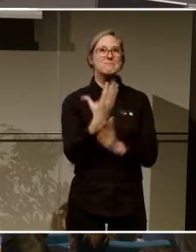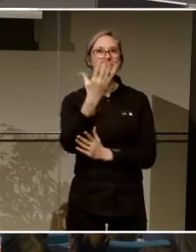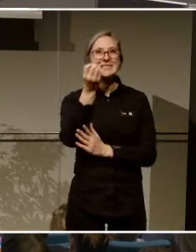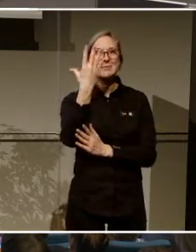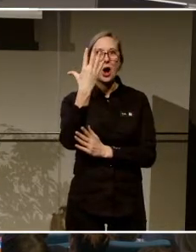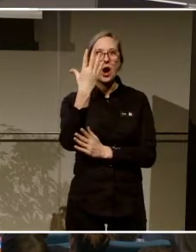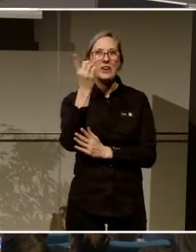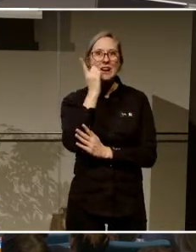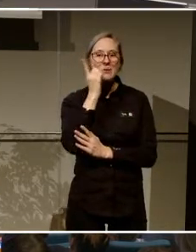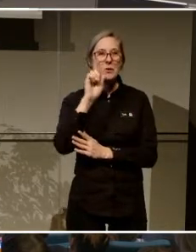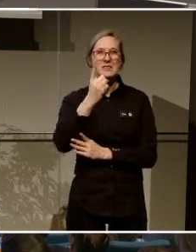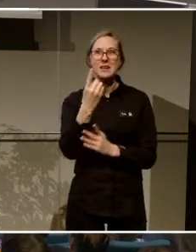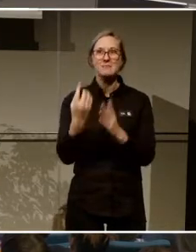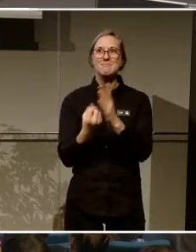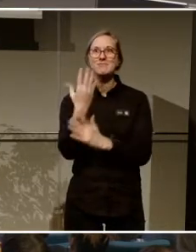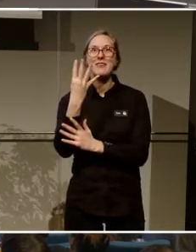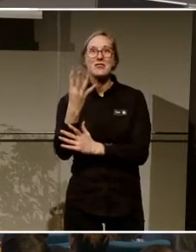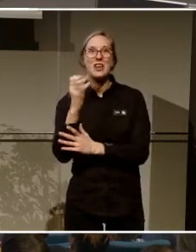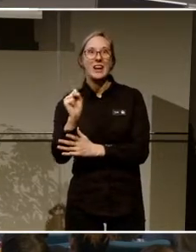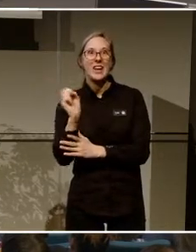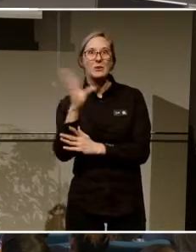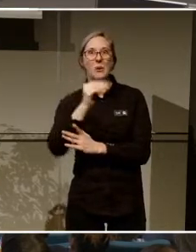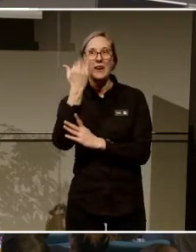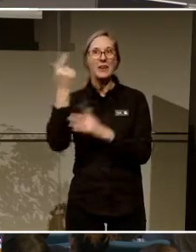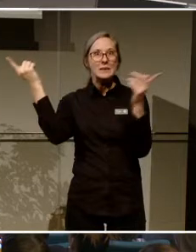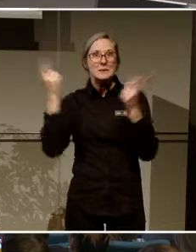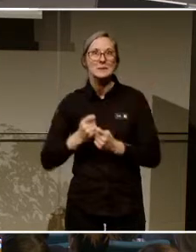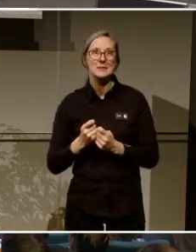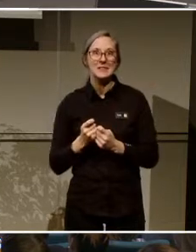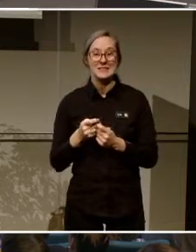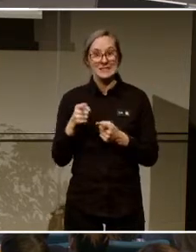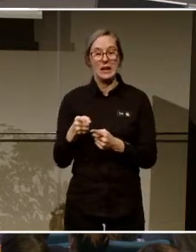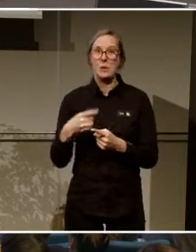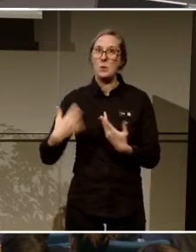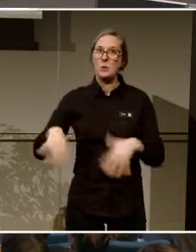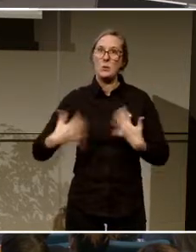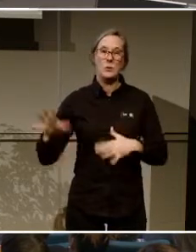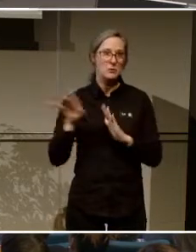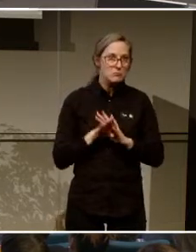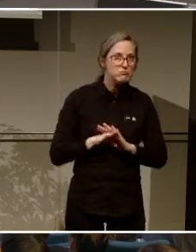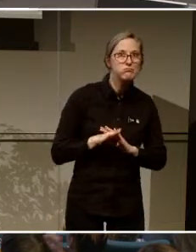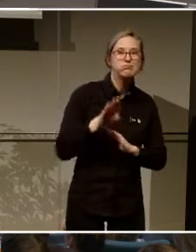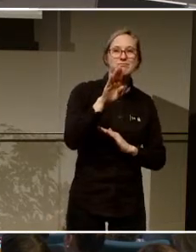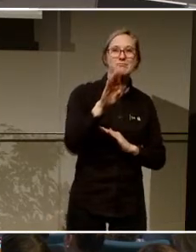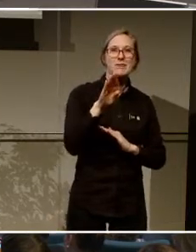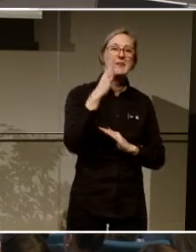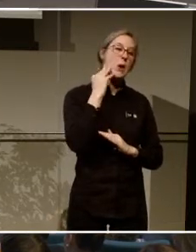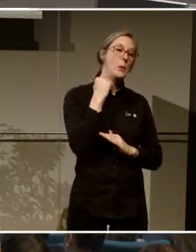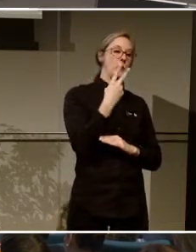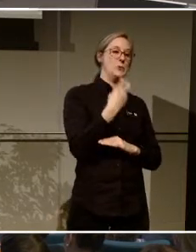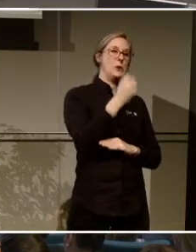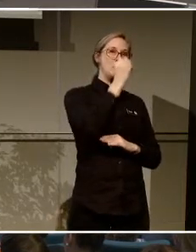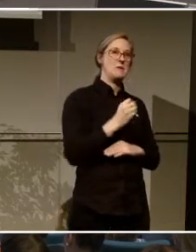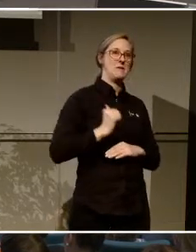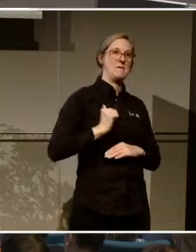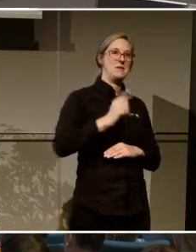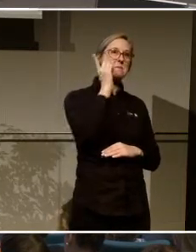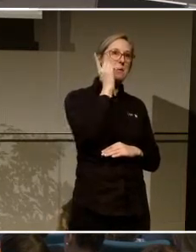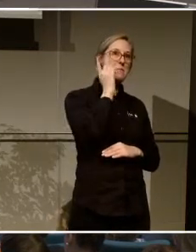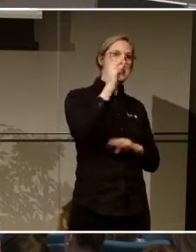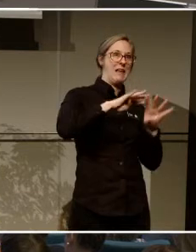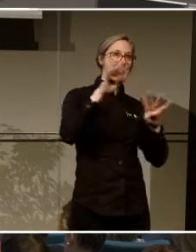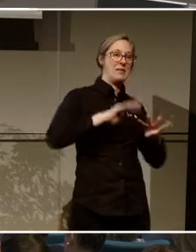också 4G-näten där man verkligen kan streama. Och det gick raskt uppåt från att då 20% använde internet i mobilen till